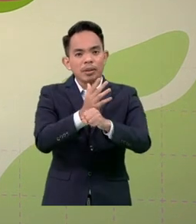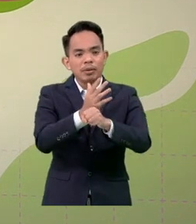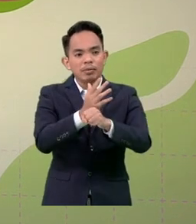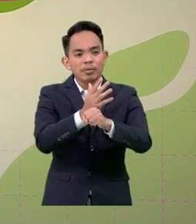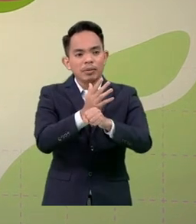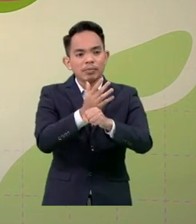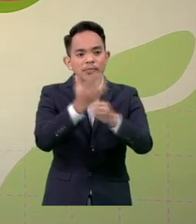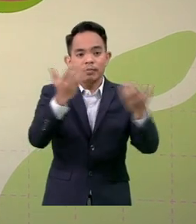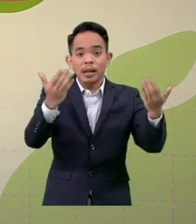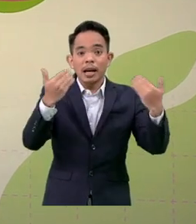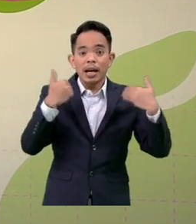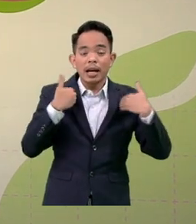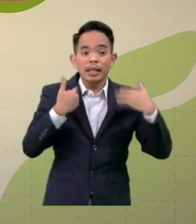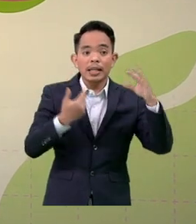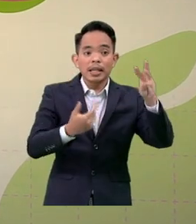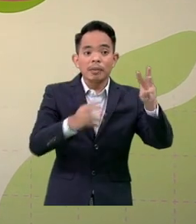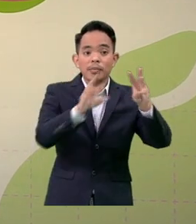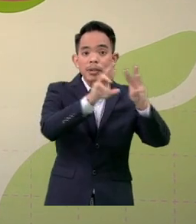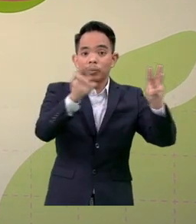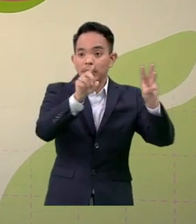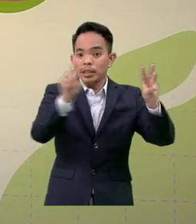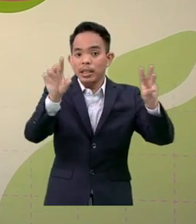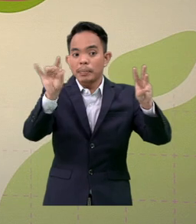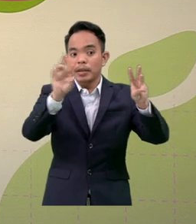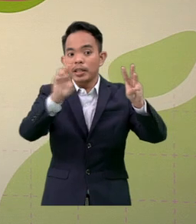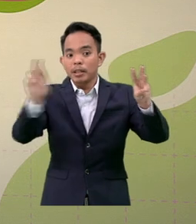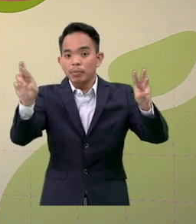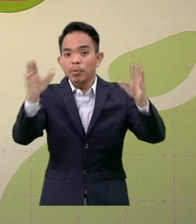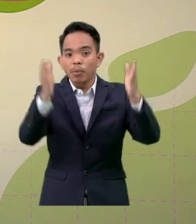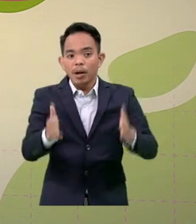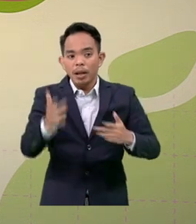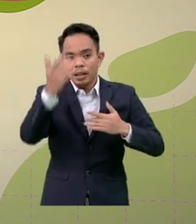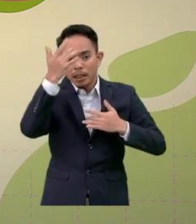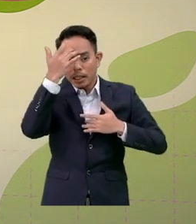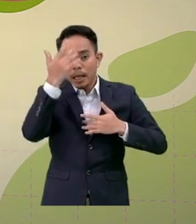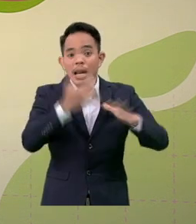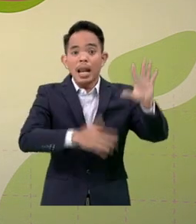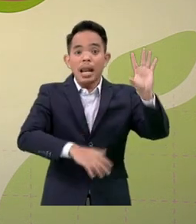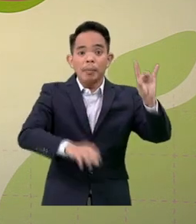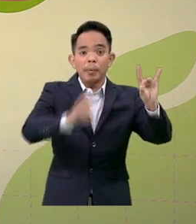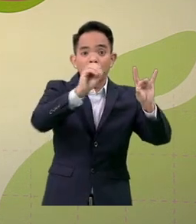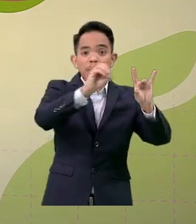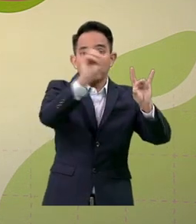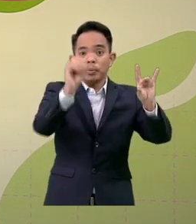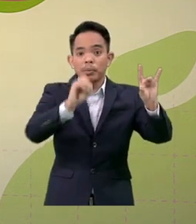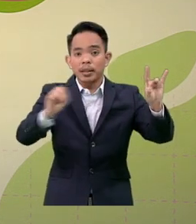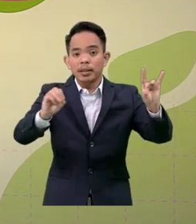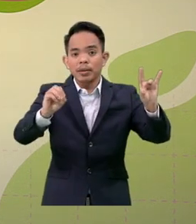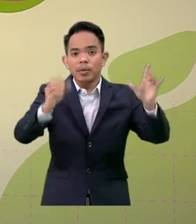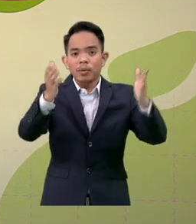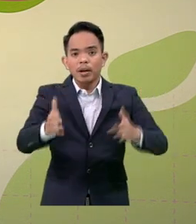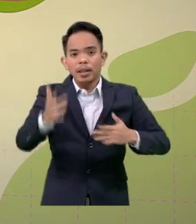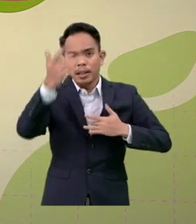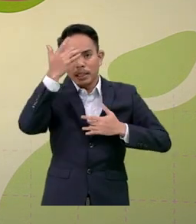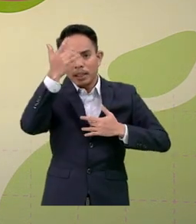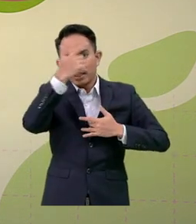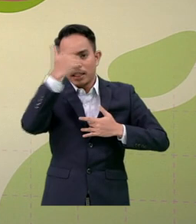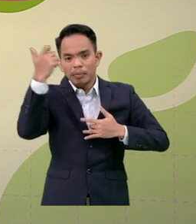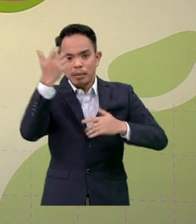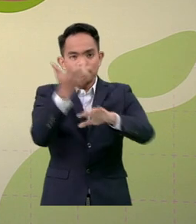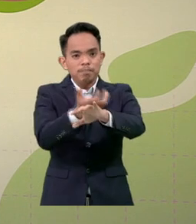perkara lain adalah terdapat 6,000 hingga 8,000 jenis penyakit dengan 80% penyakit disebabkan oleh